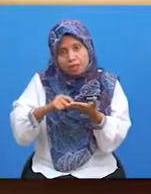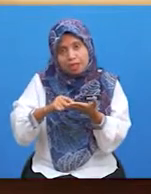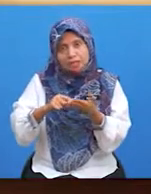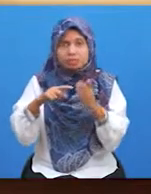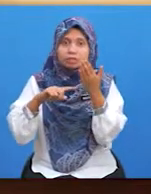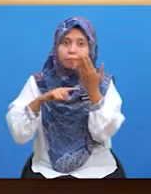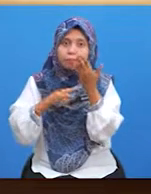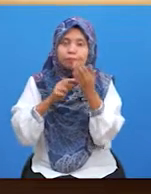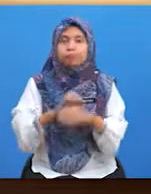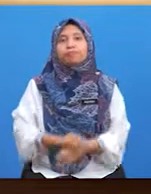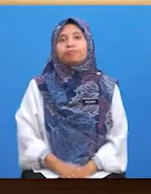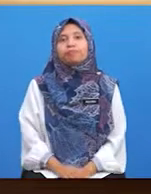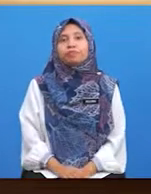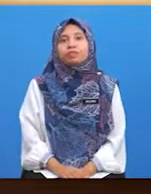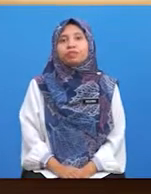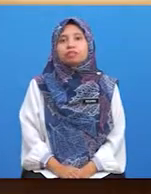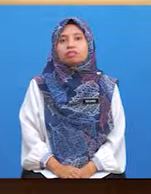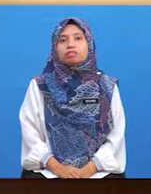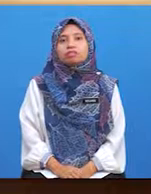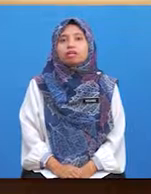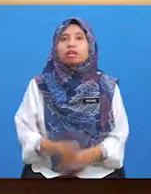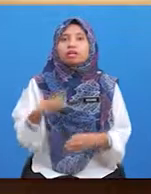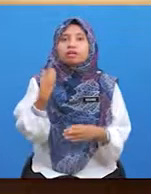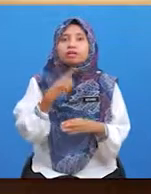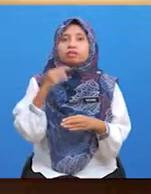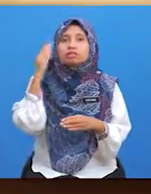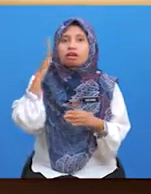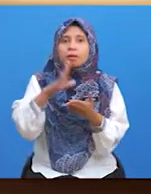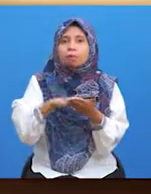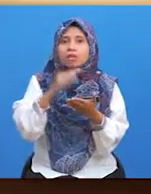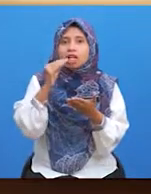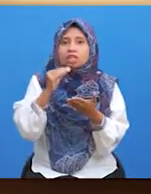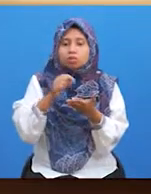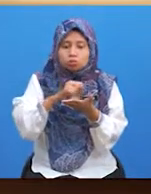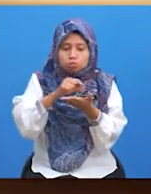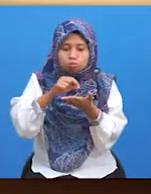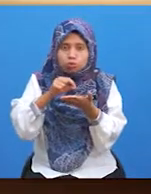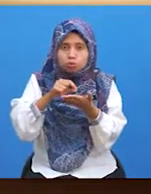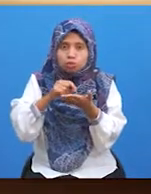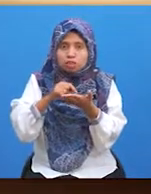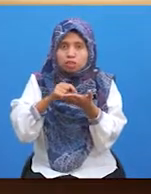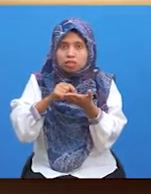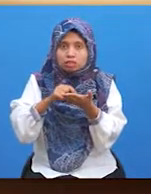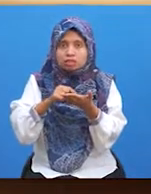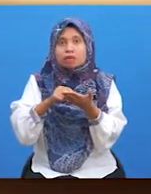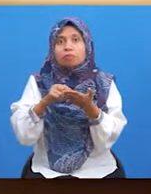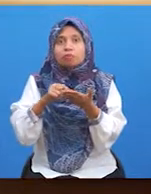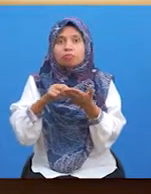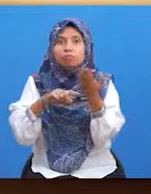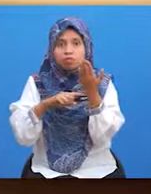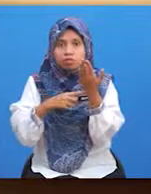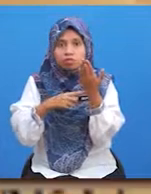Untuk hari ini, secara khususnya, kita akan belajar menulis pendahuluan jenis